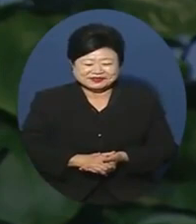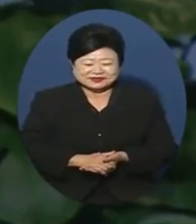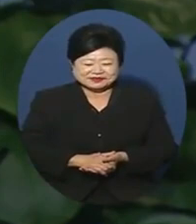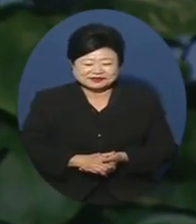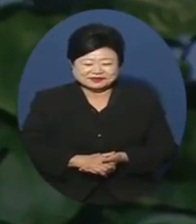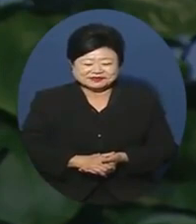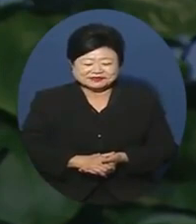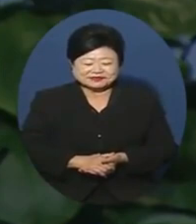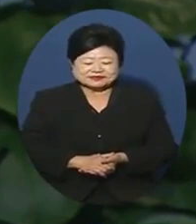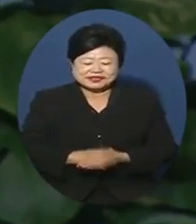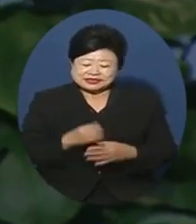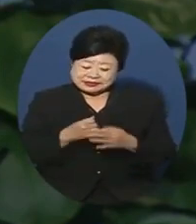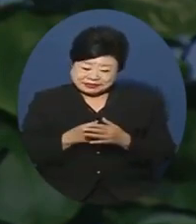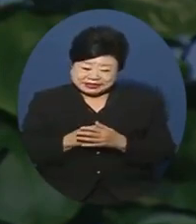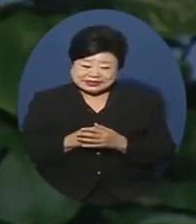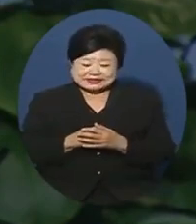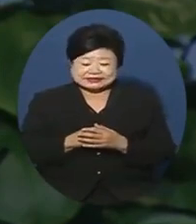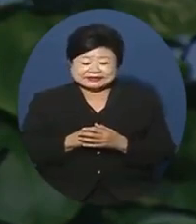그래서